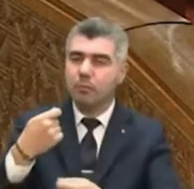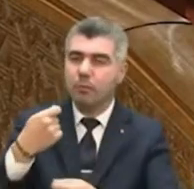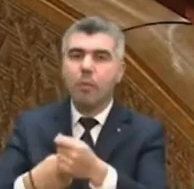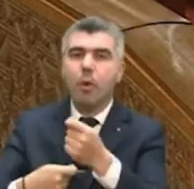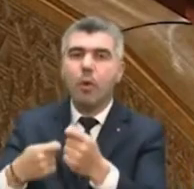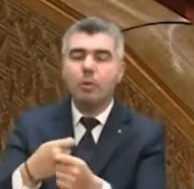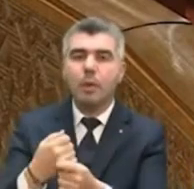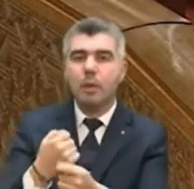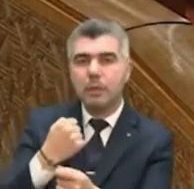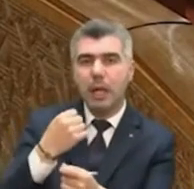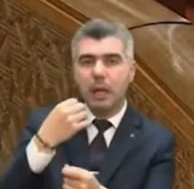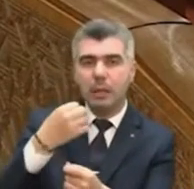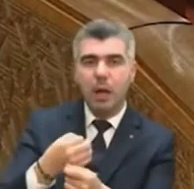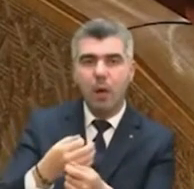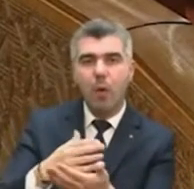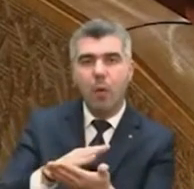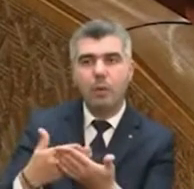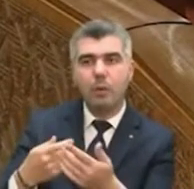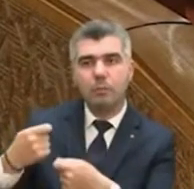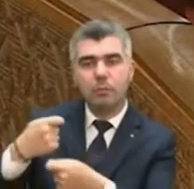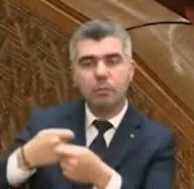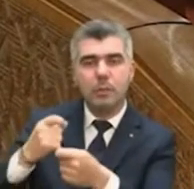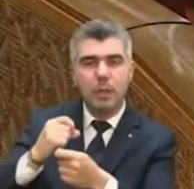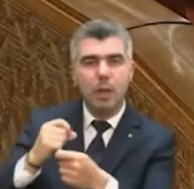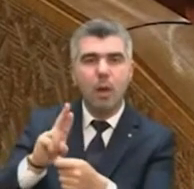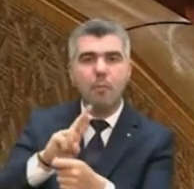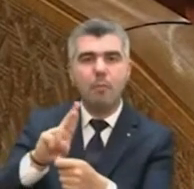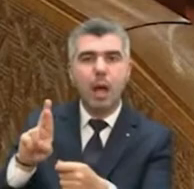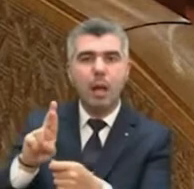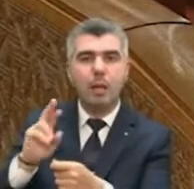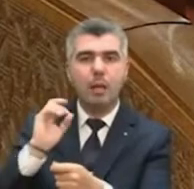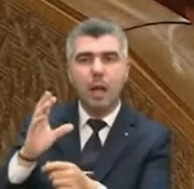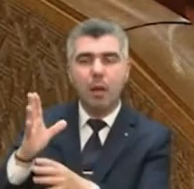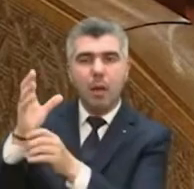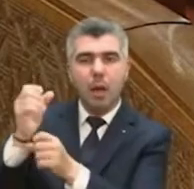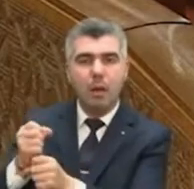قوي وتنافسي تماشيا مع التوجيهات الملكية السامية. شكرا.